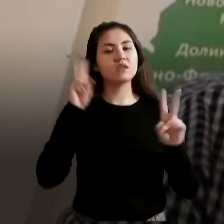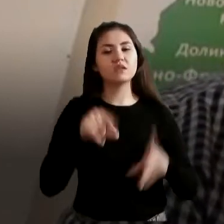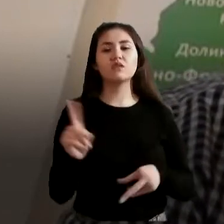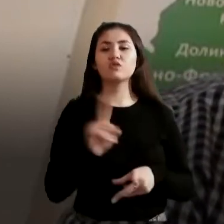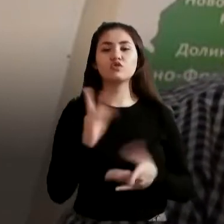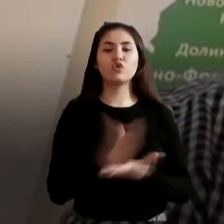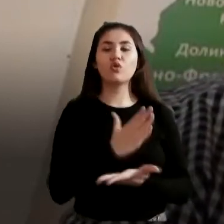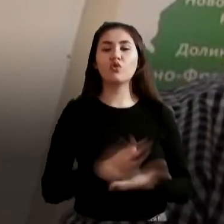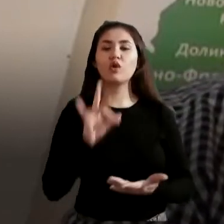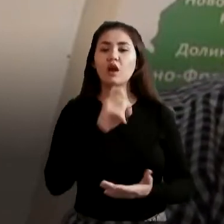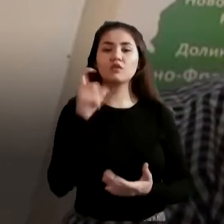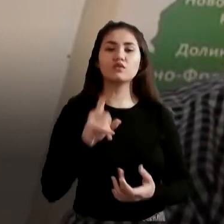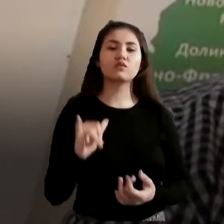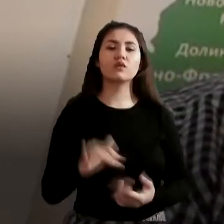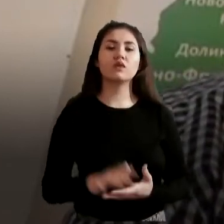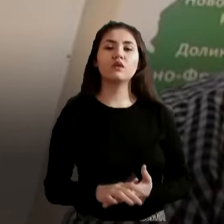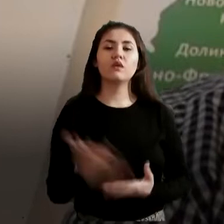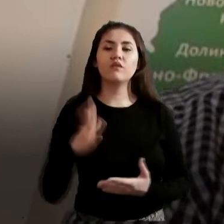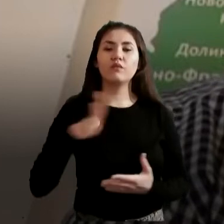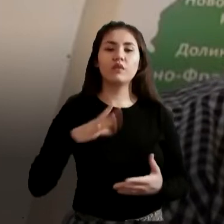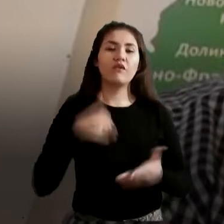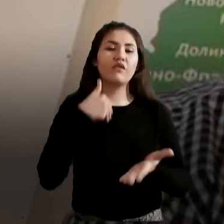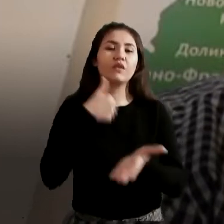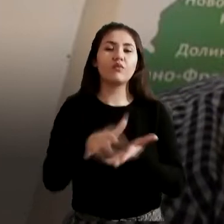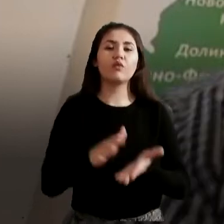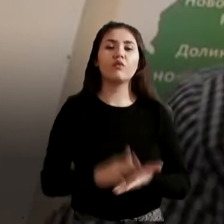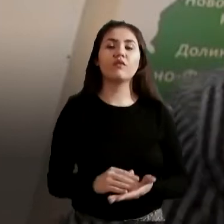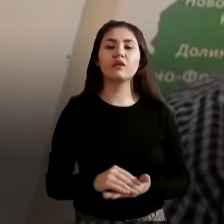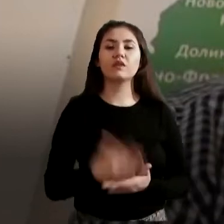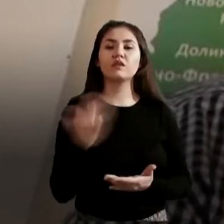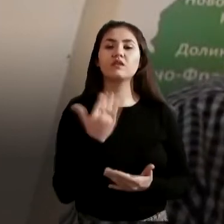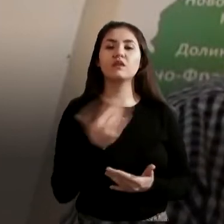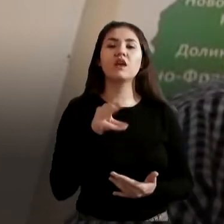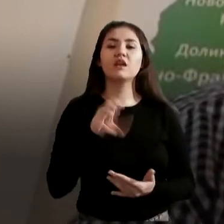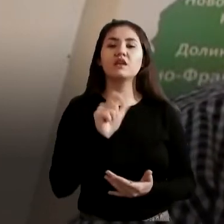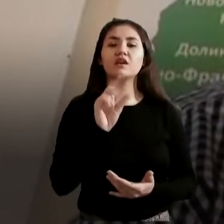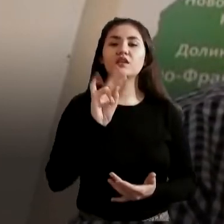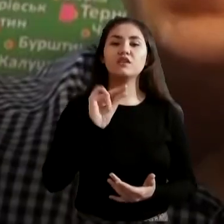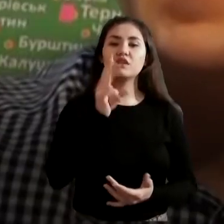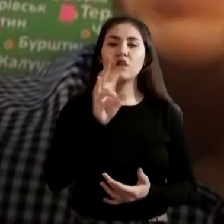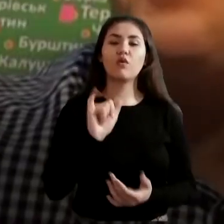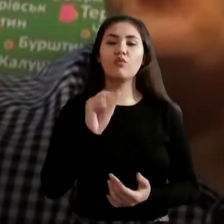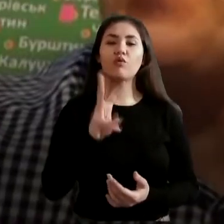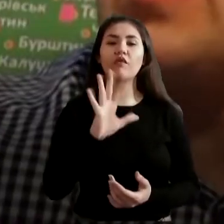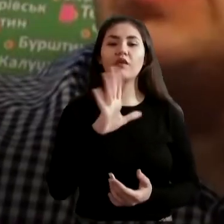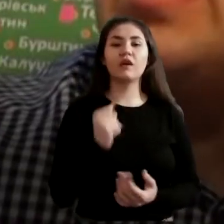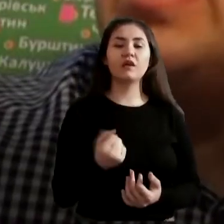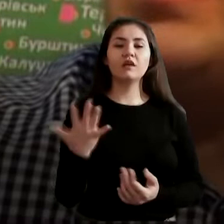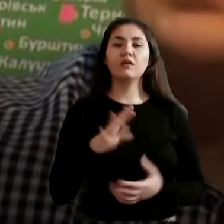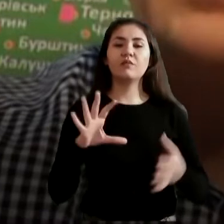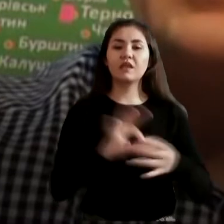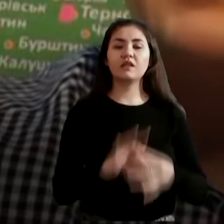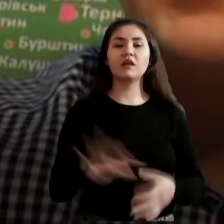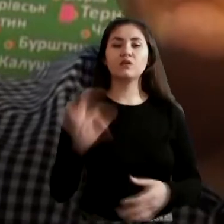жодного разу, щоб відмовили в технічних умовах до приєднання. Причому ці технічні умови є,